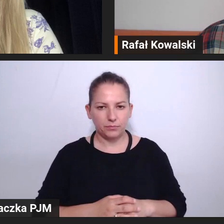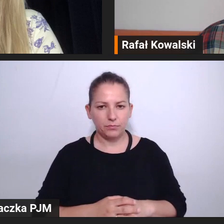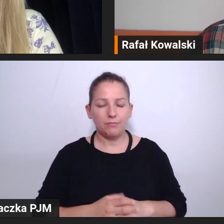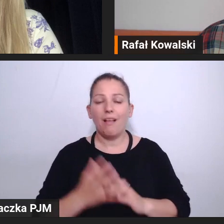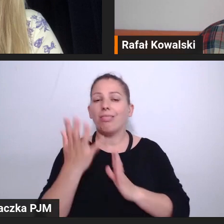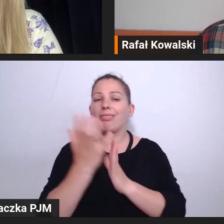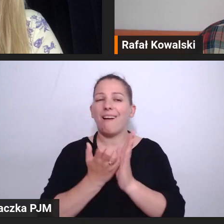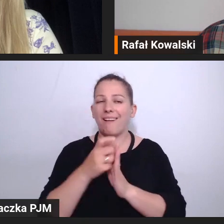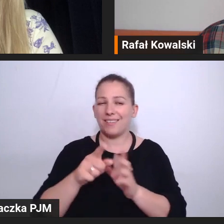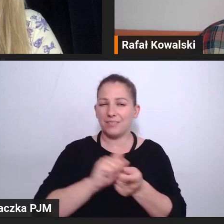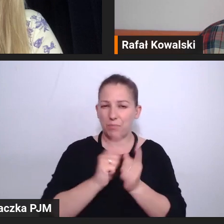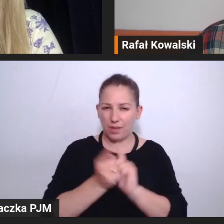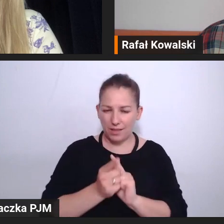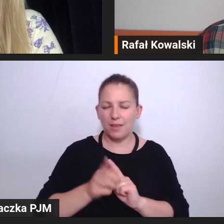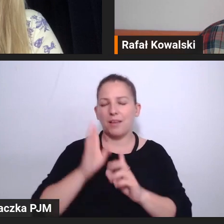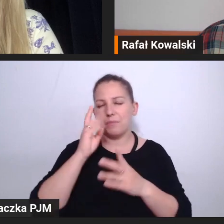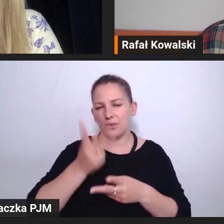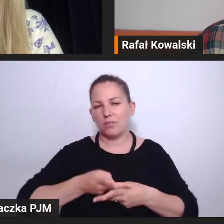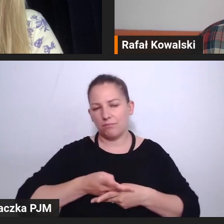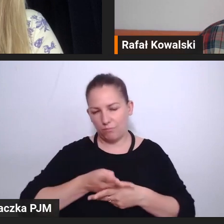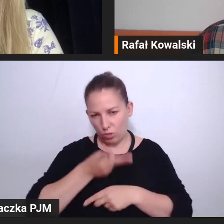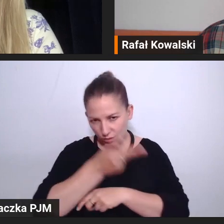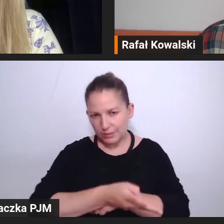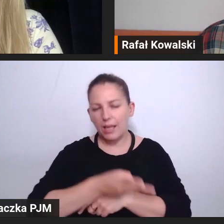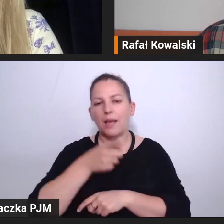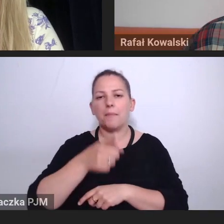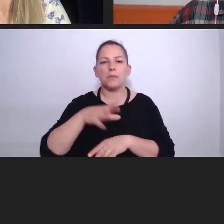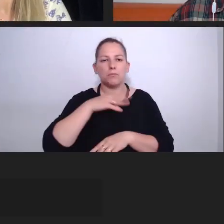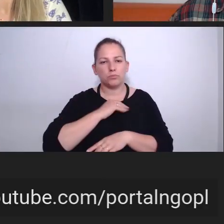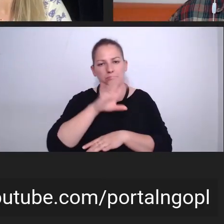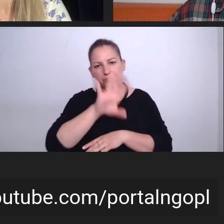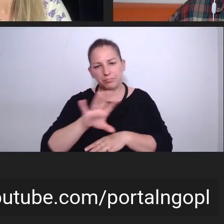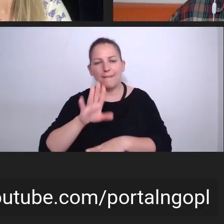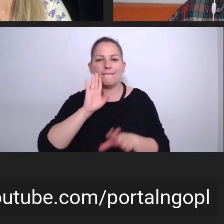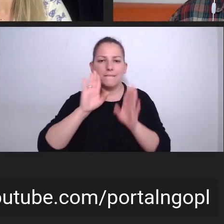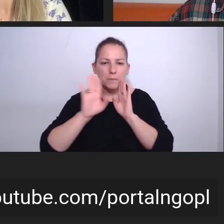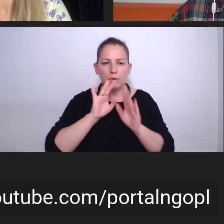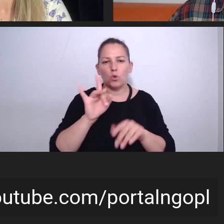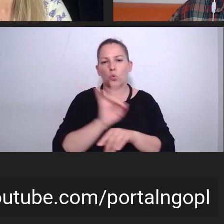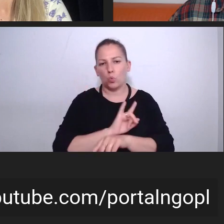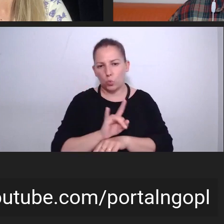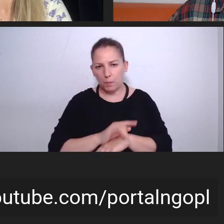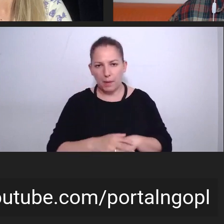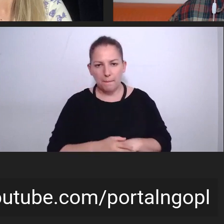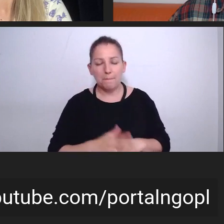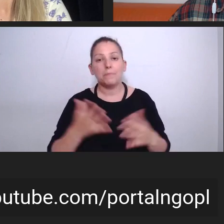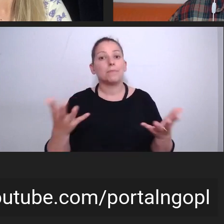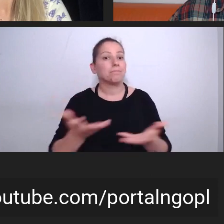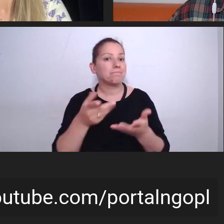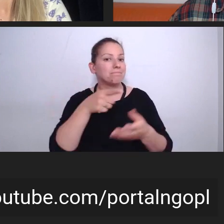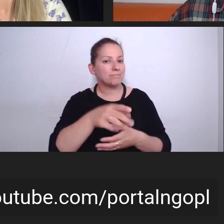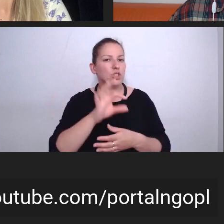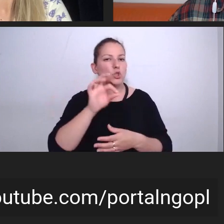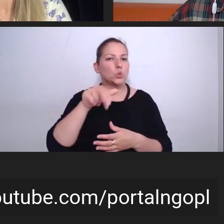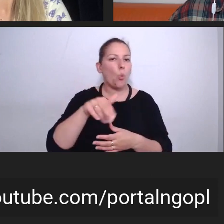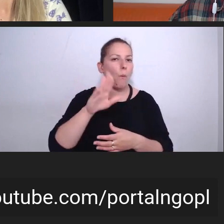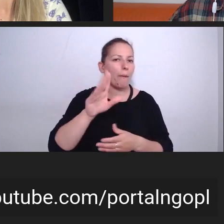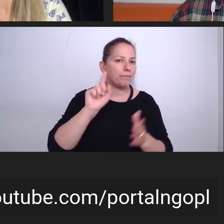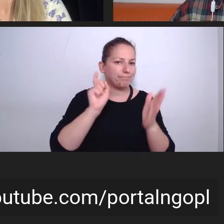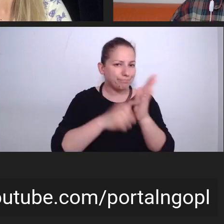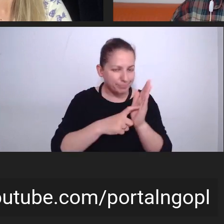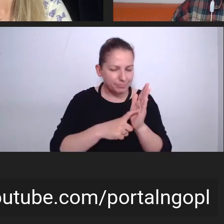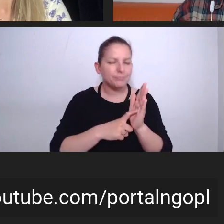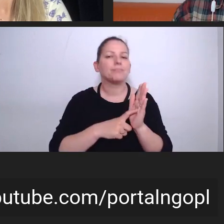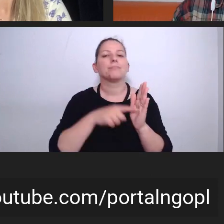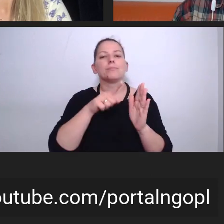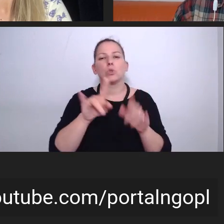Nagranie tego spotkania będzie dostępne, będziecie mogli je sobie obejrzeć i na Facebooku, i na YouTubie. Zachęcam do tego, żeby zasubskrybować kanał